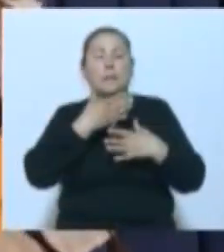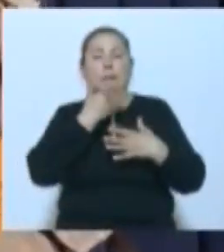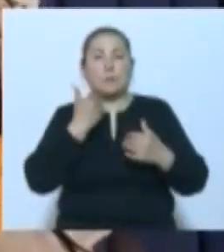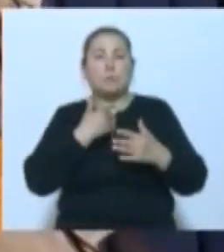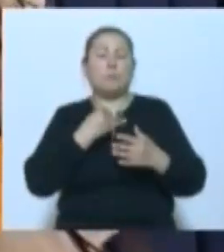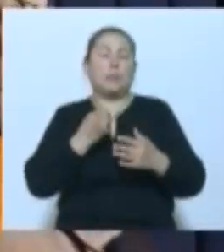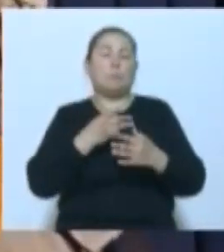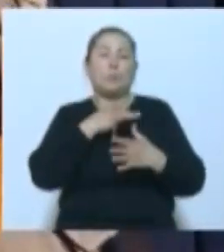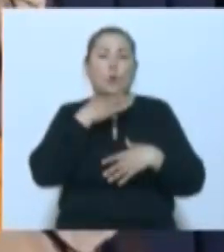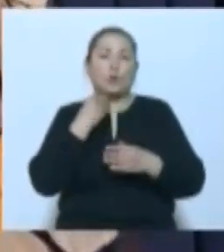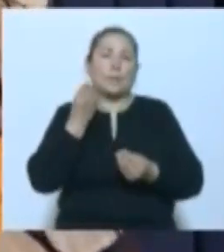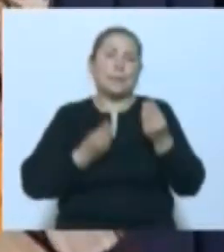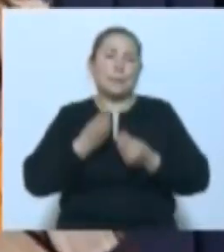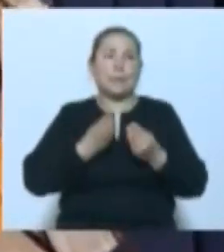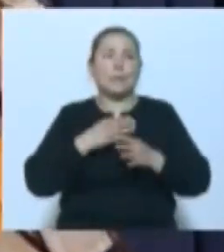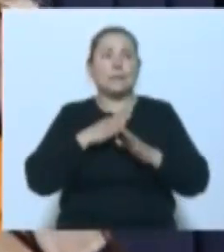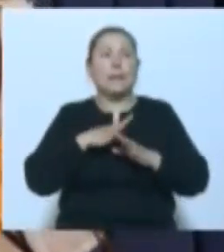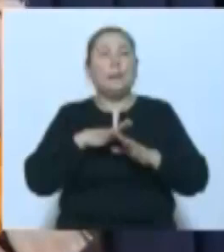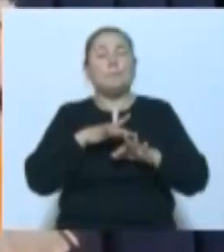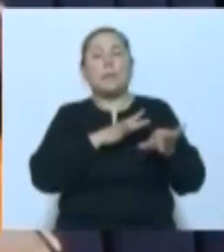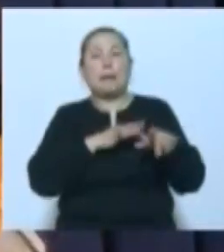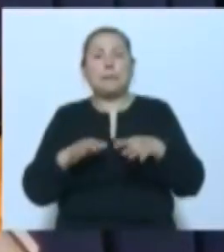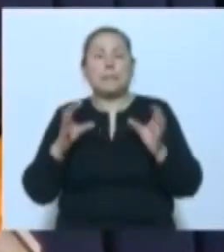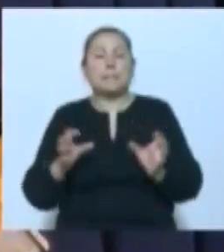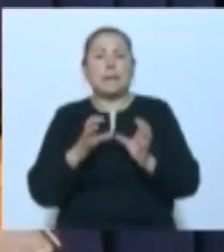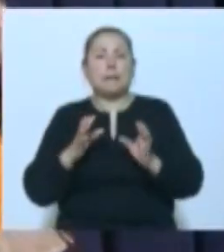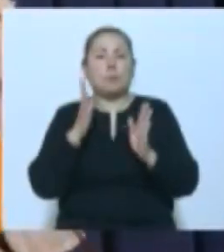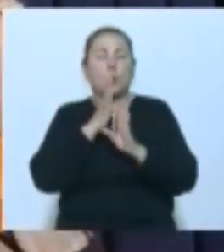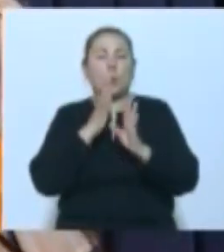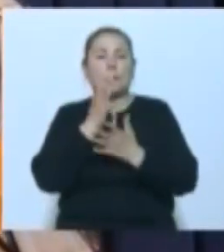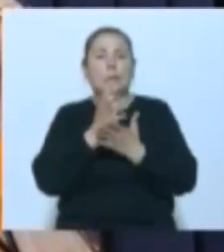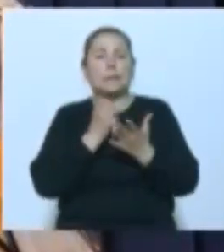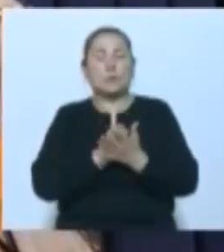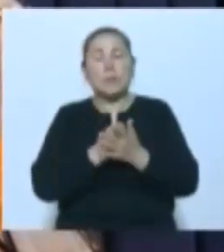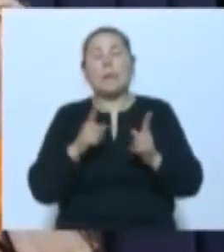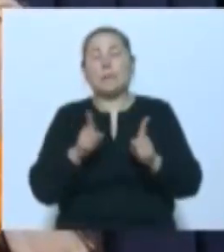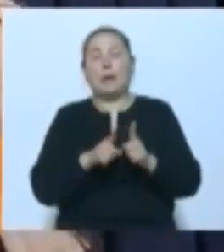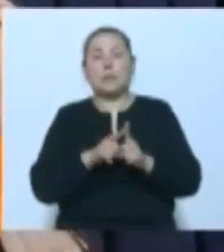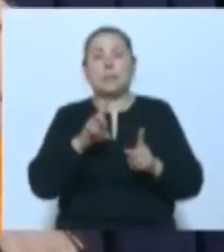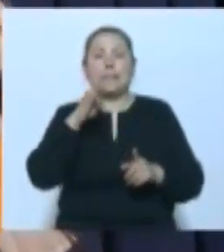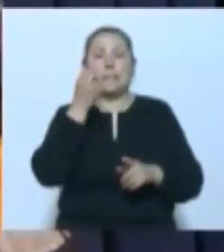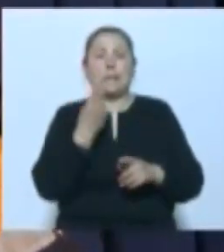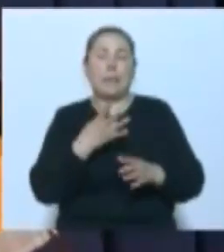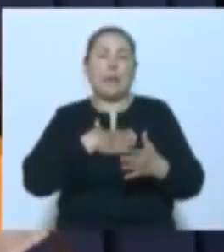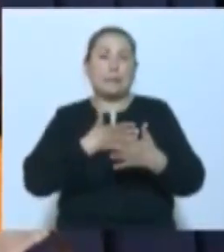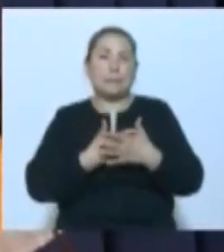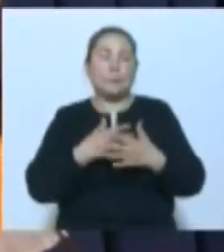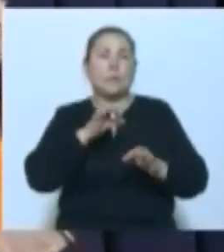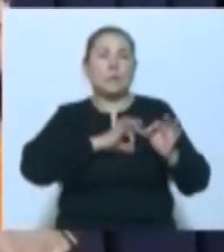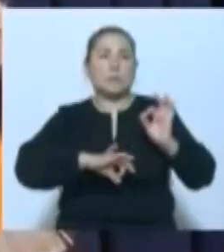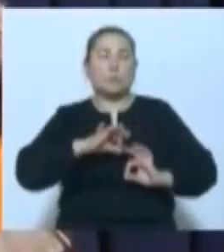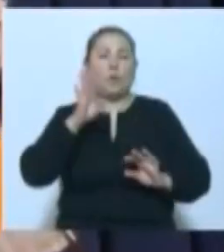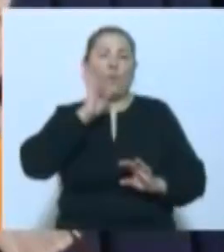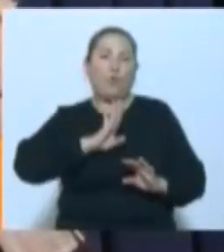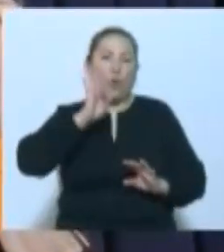множество образовательных мероприятий для детей направленных на сохранение природных ресурсов в том числе рационального эффективного использовани